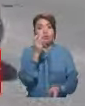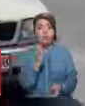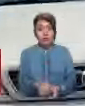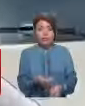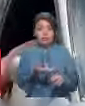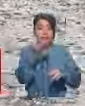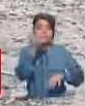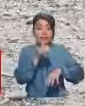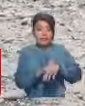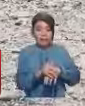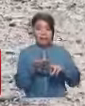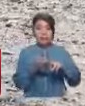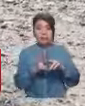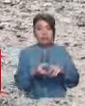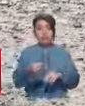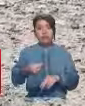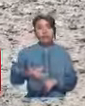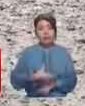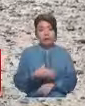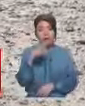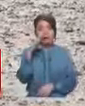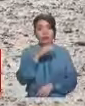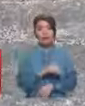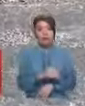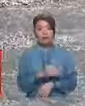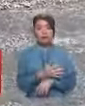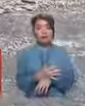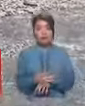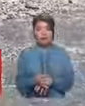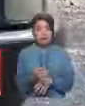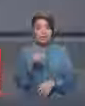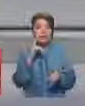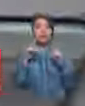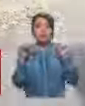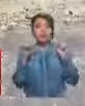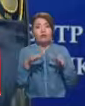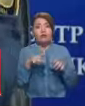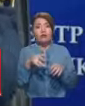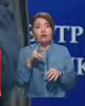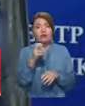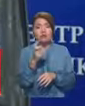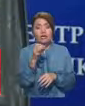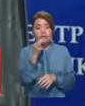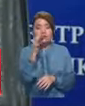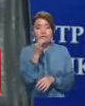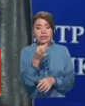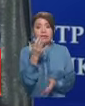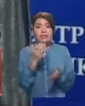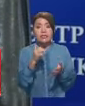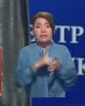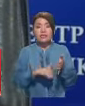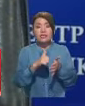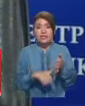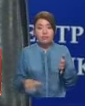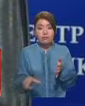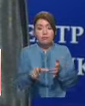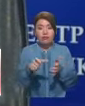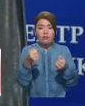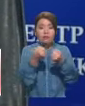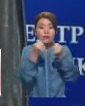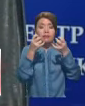доказать, рассчитывать на компенсацию. Уже в кулуарах заседания добавил Кожаев. Если причиной дорожно-транспортного происшествия